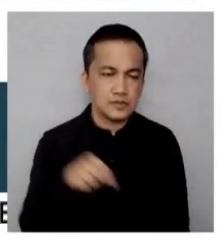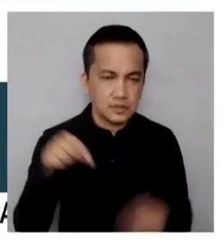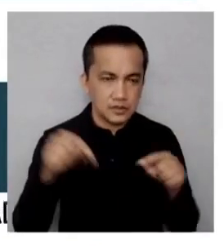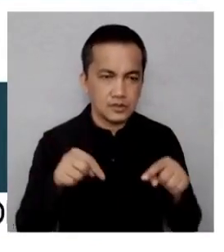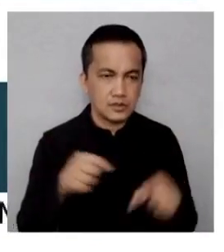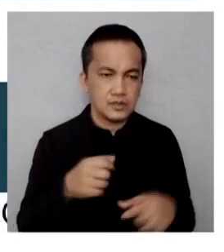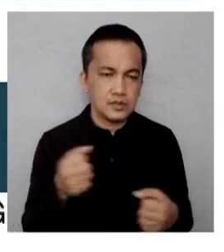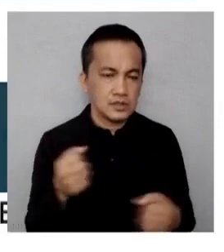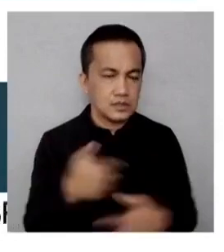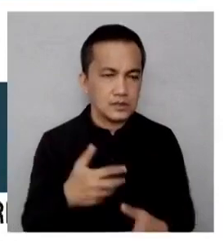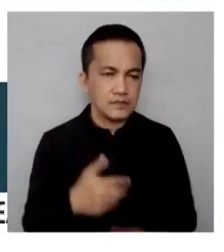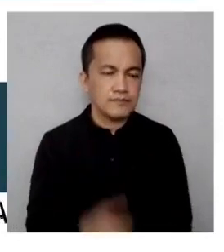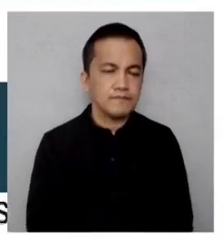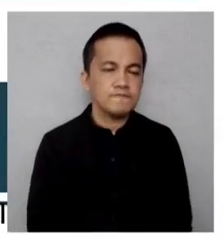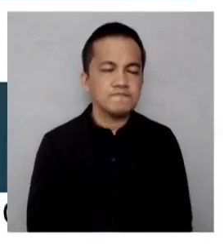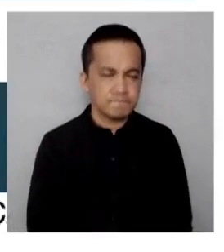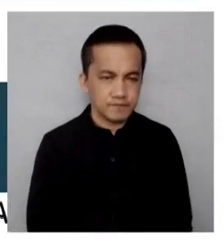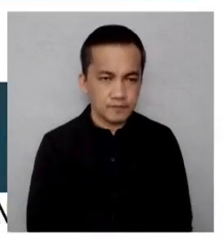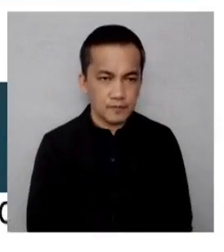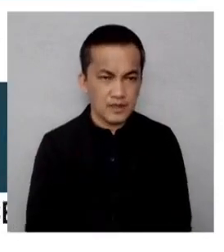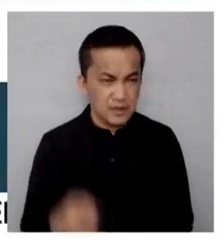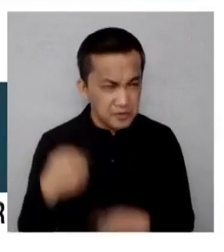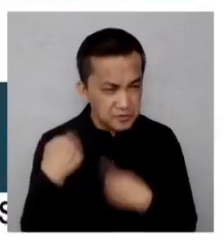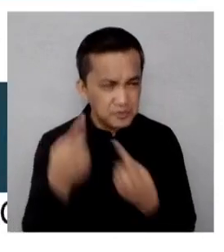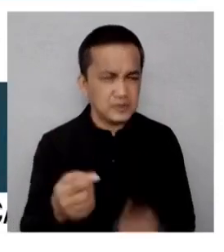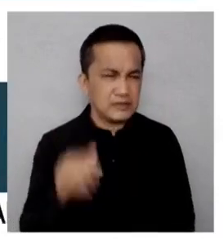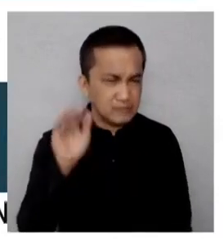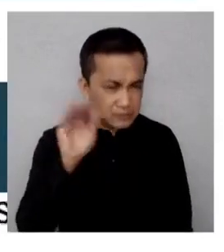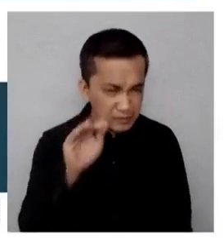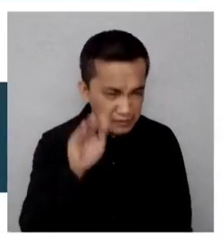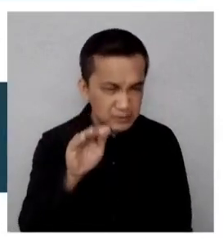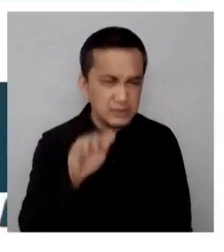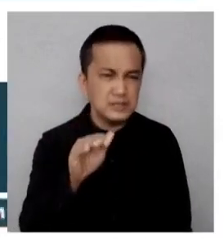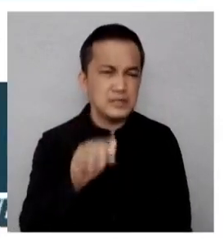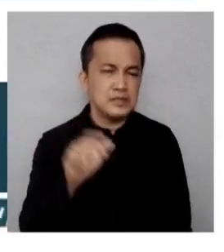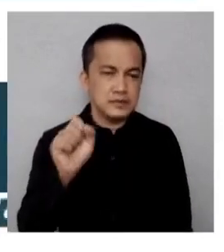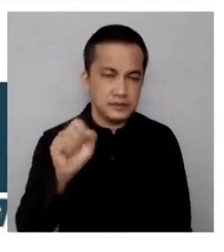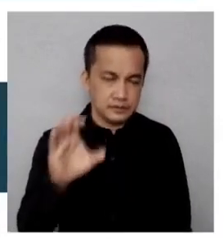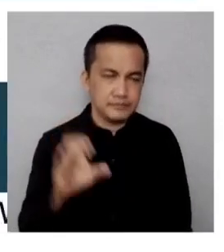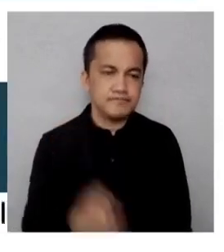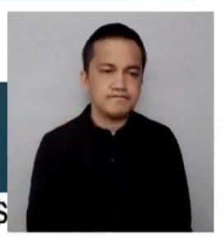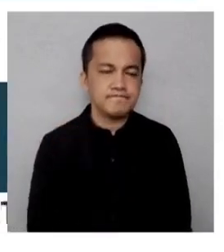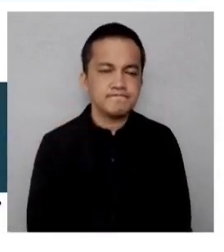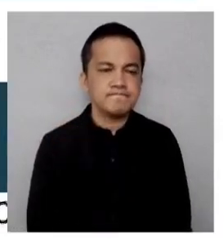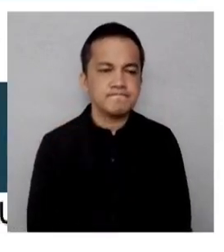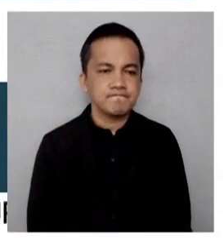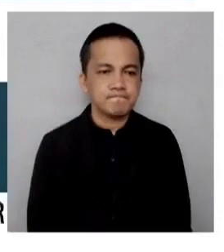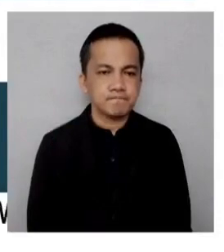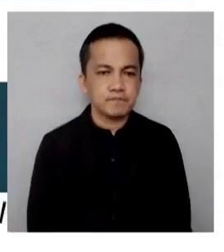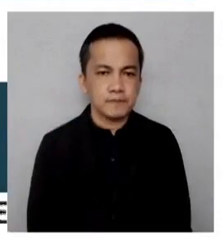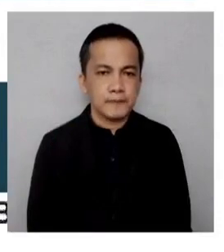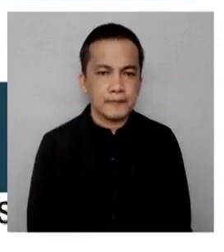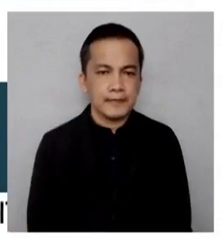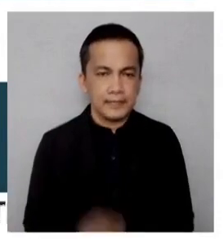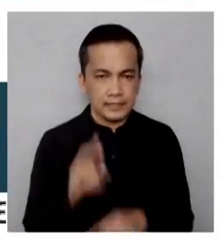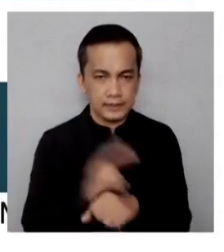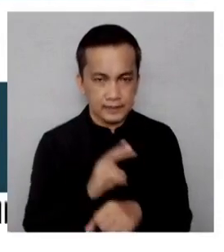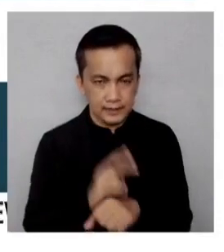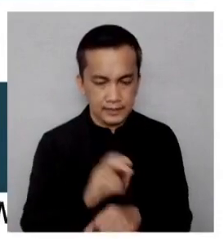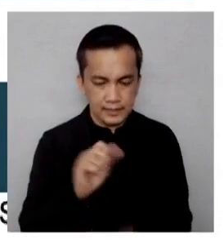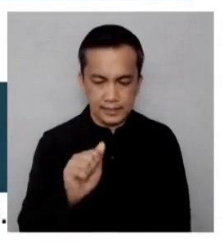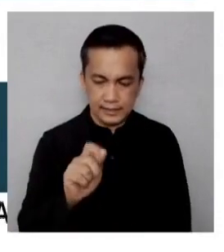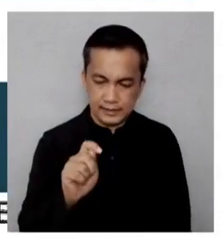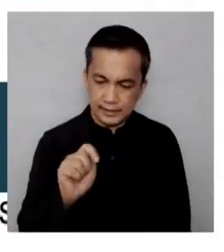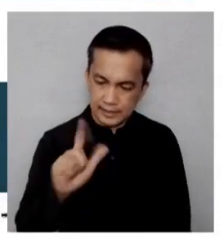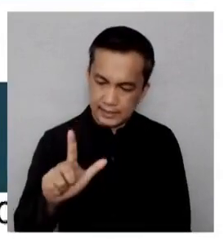And we've been arguing this in the Supreme Court, yung paggamit ng ATL